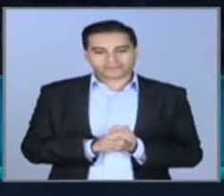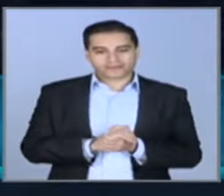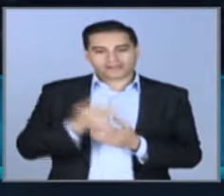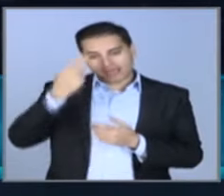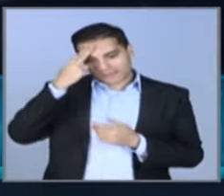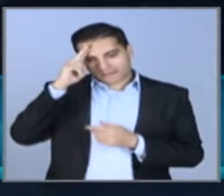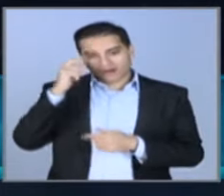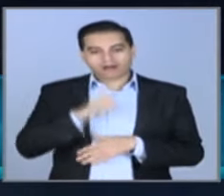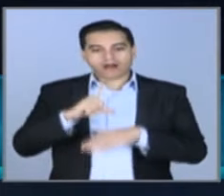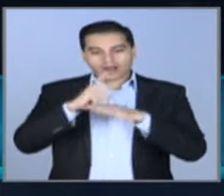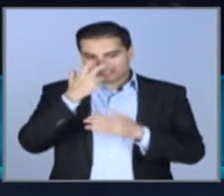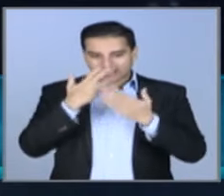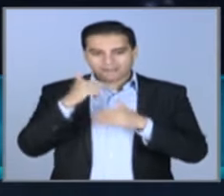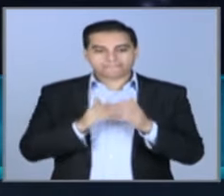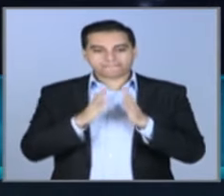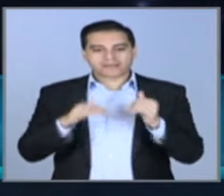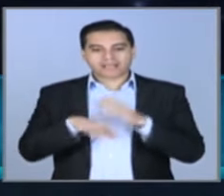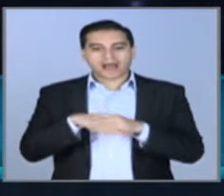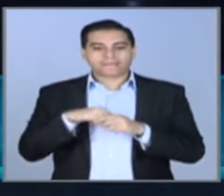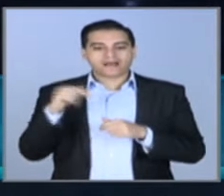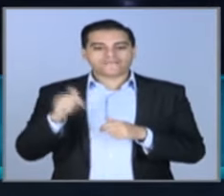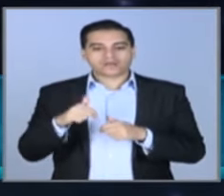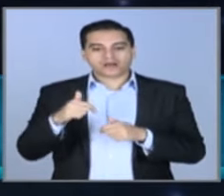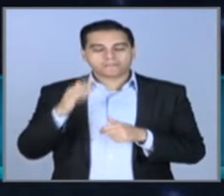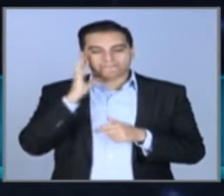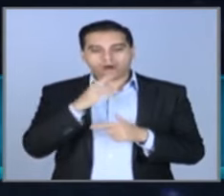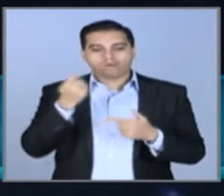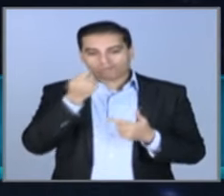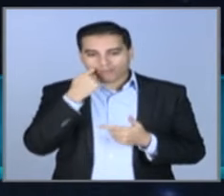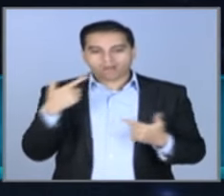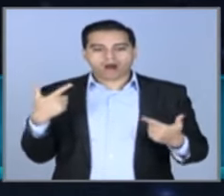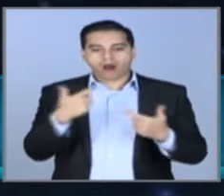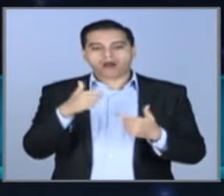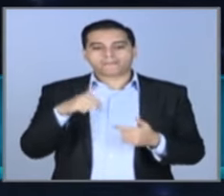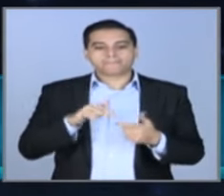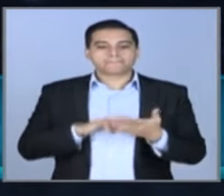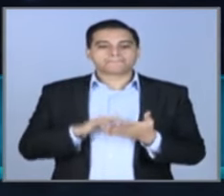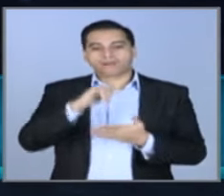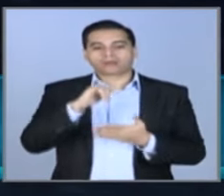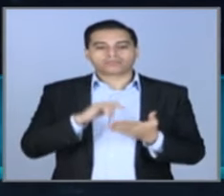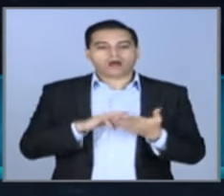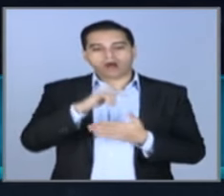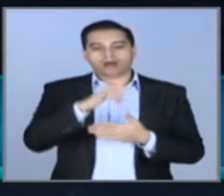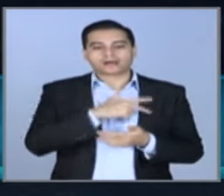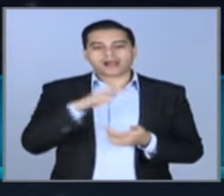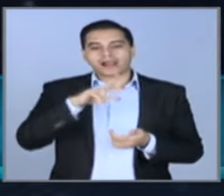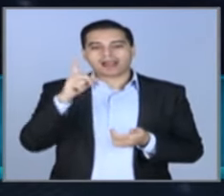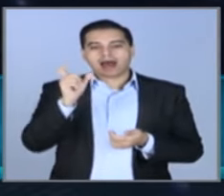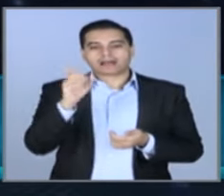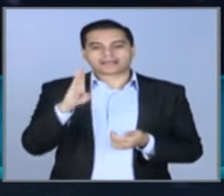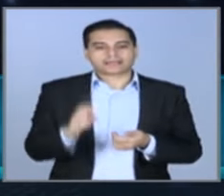تاريخ، في عهد اي رئيس مصري حدثت عمليه مطار